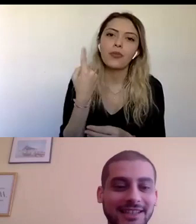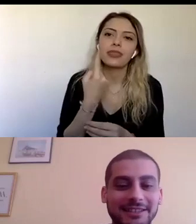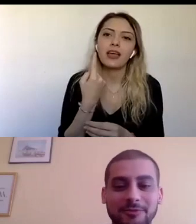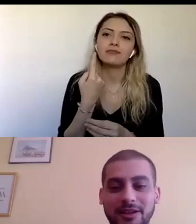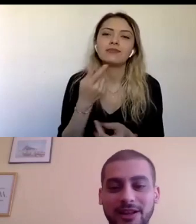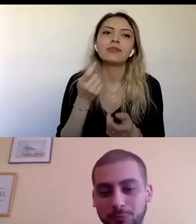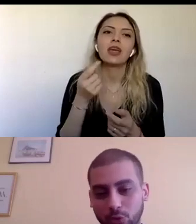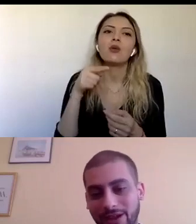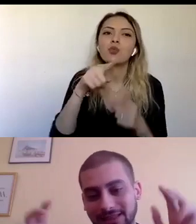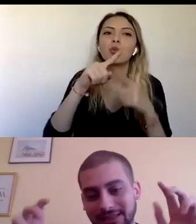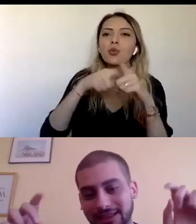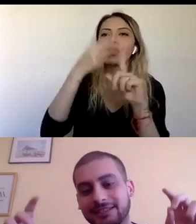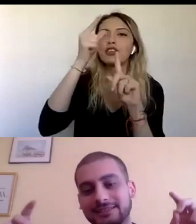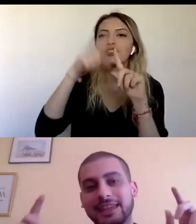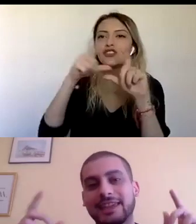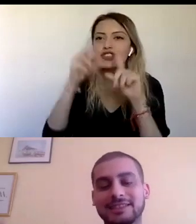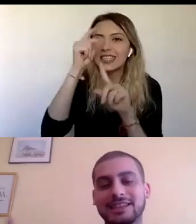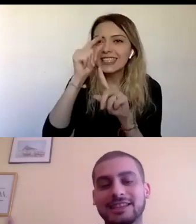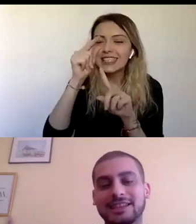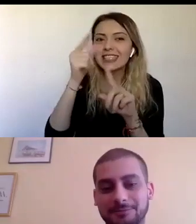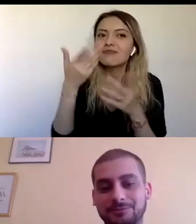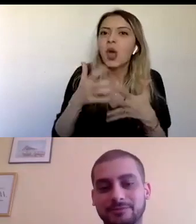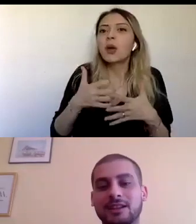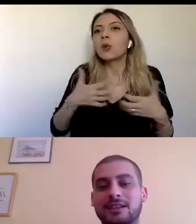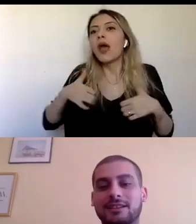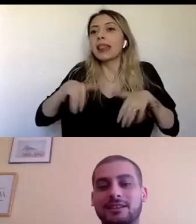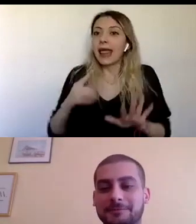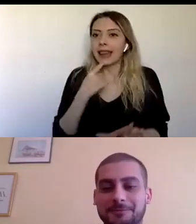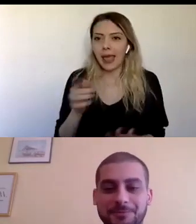Jitsi'de hani güvenli değil diyebiliriz.